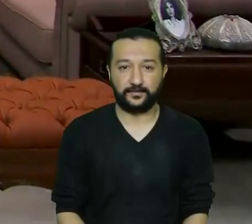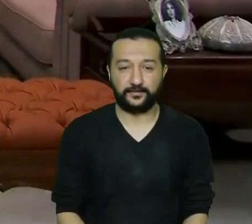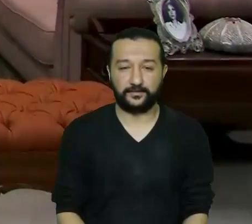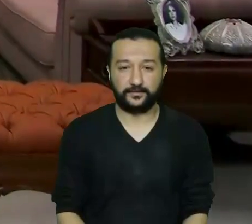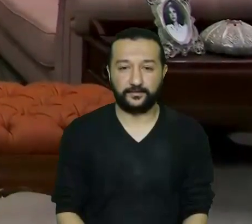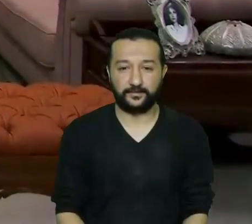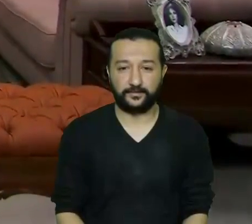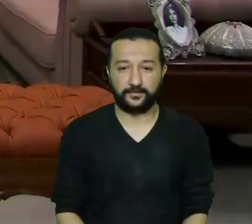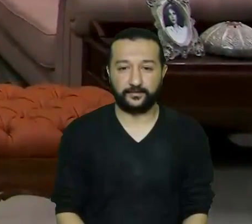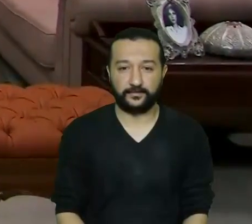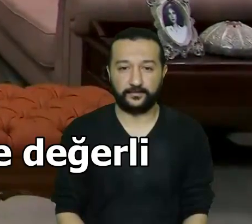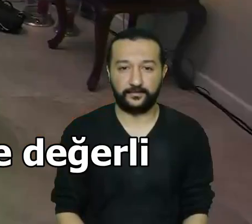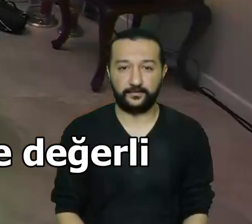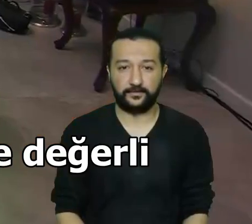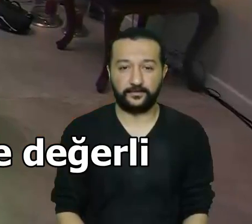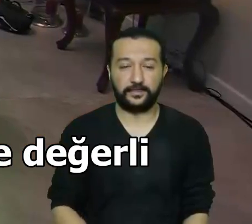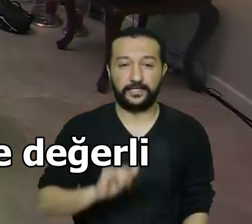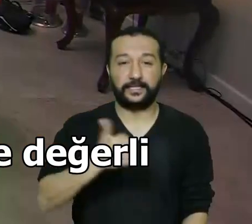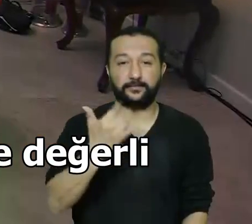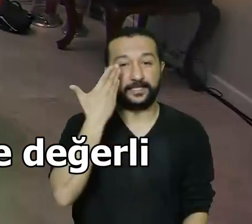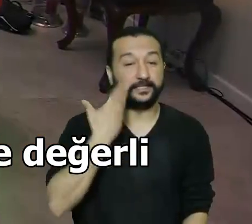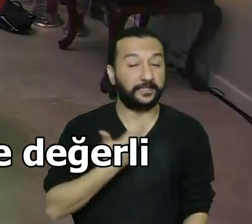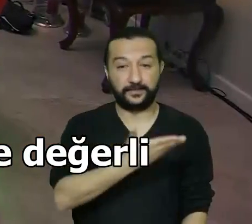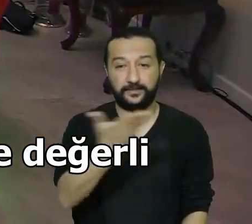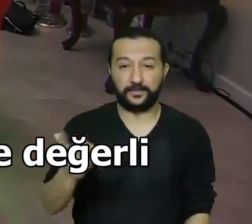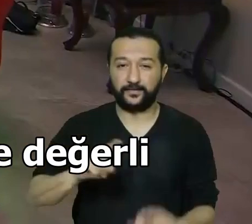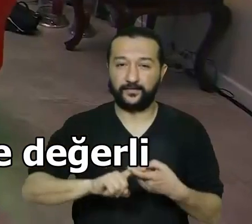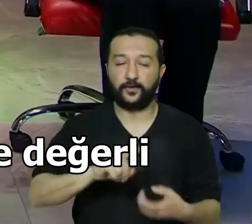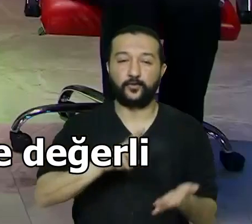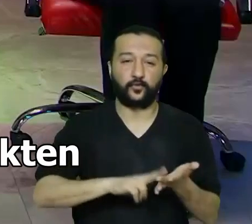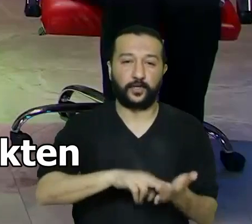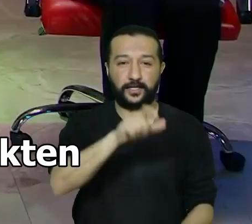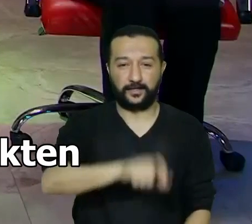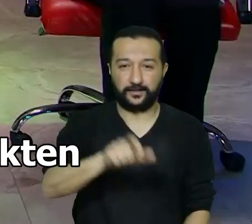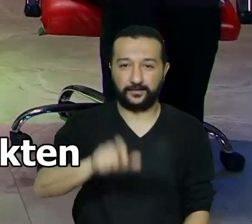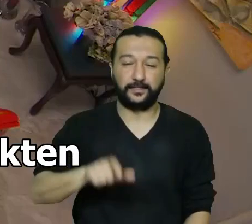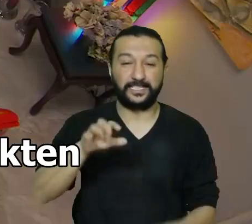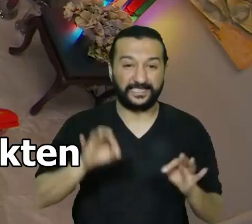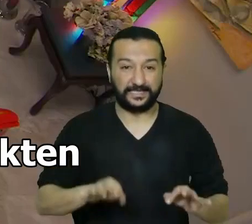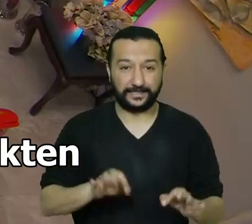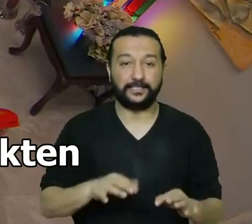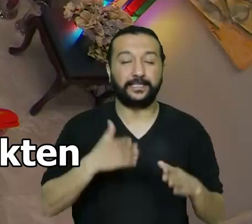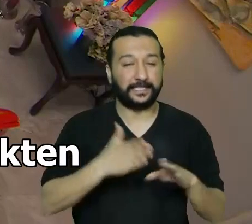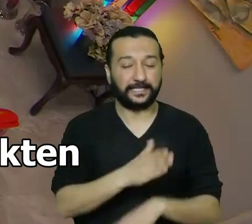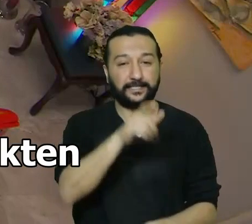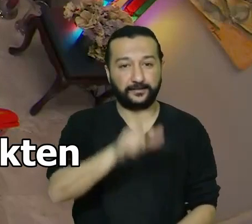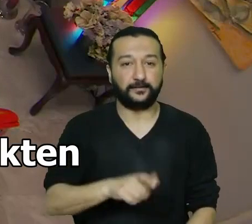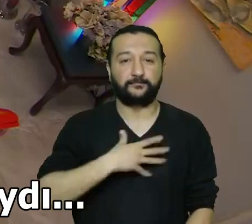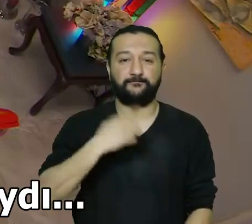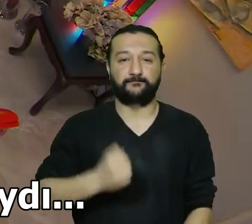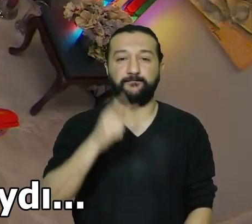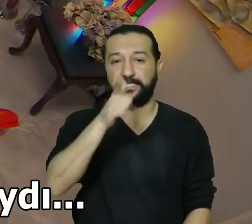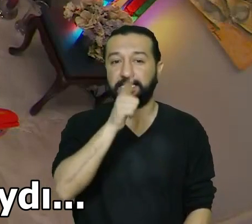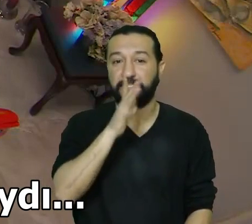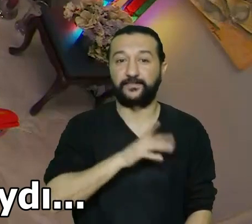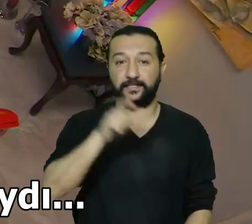saçları havalandırıp sıçrayarak koştu. Değerli seyircilerimiz ve değerli jüri üyelerimiz. Efendim şimdi sırada gerçekten iddialı bir ses var.